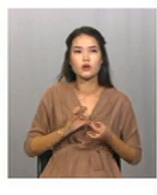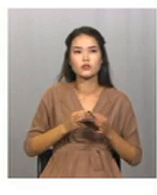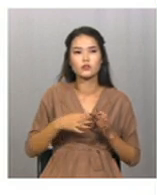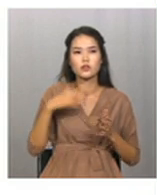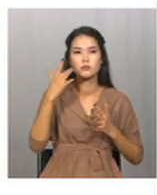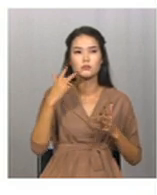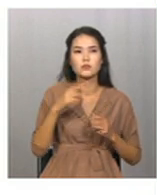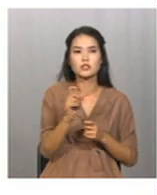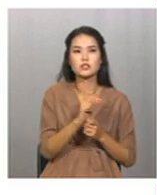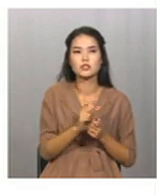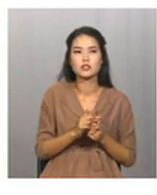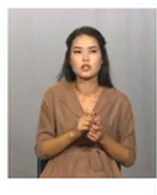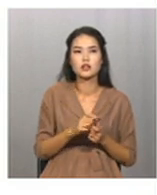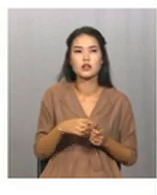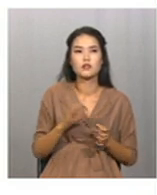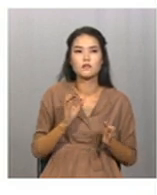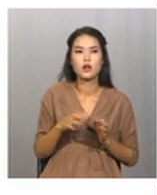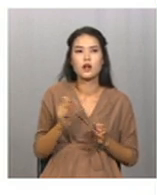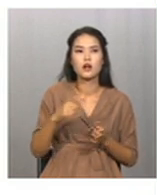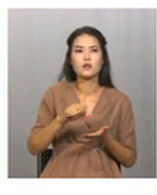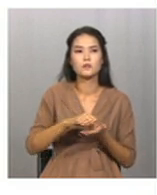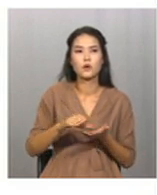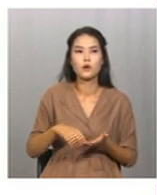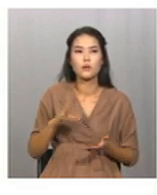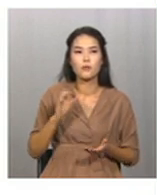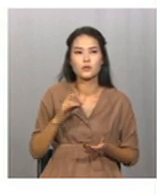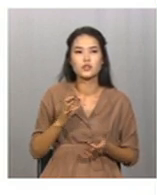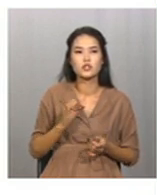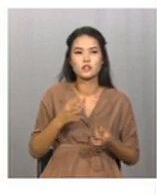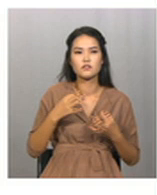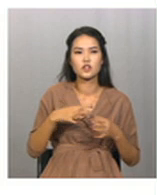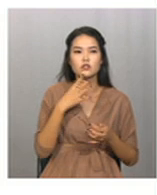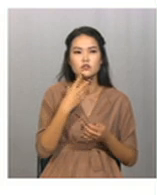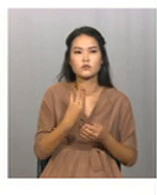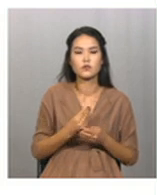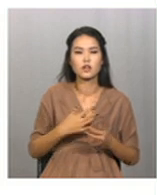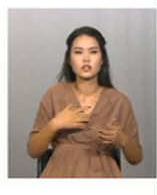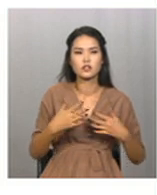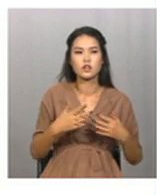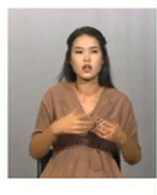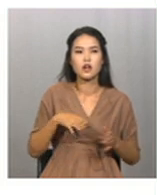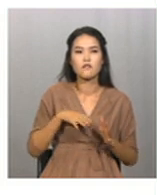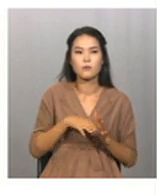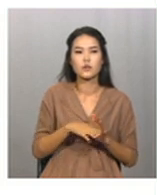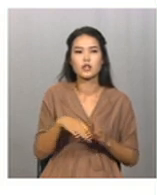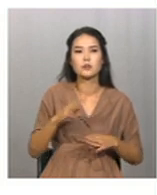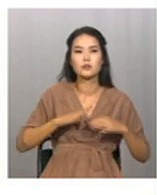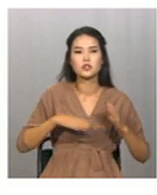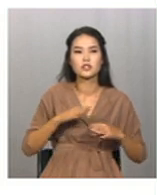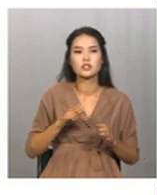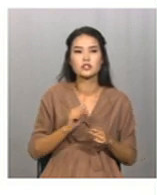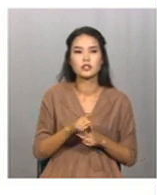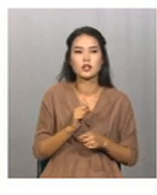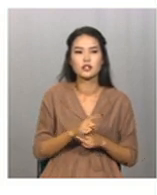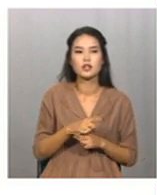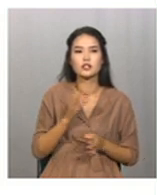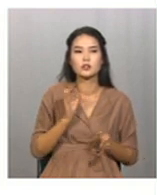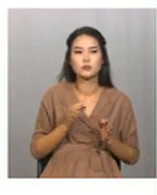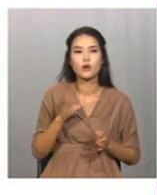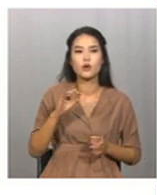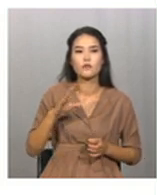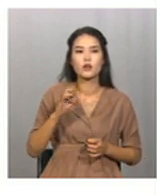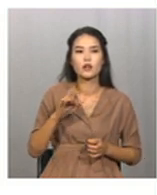основную мысль текста, выявляя авторскую позицию и выражая свое отношение. Выполнили практическое задание,